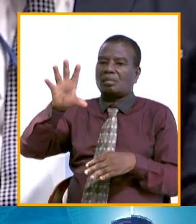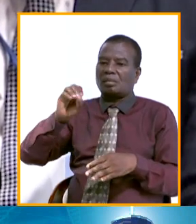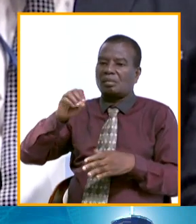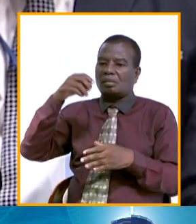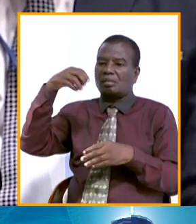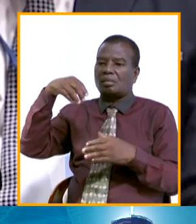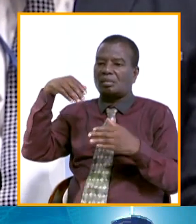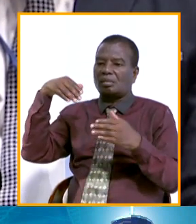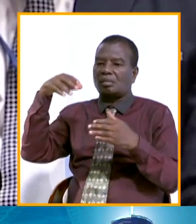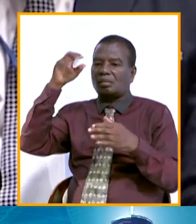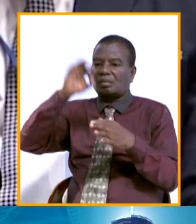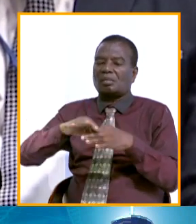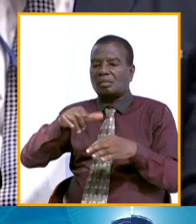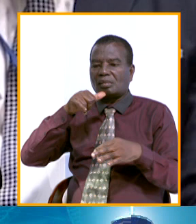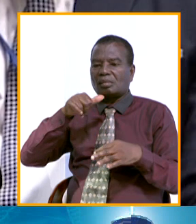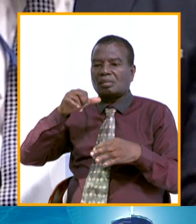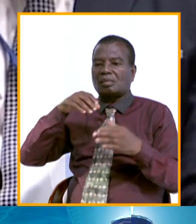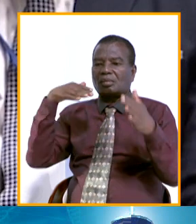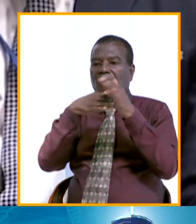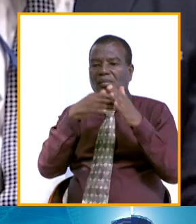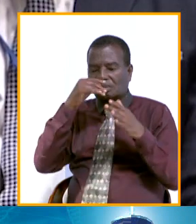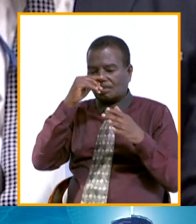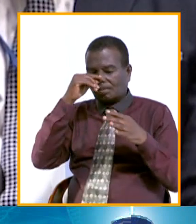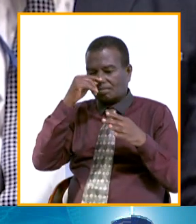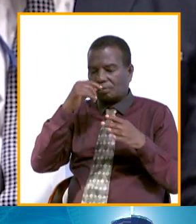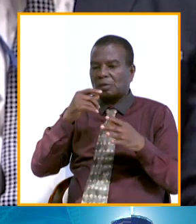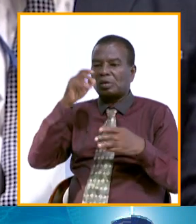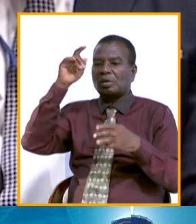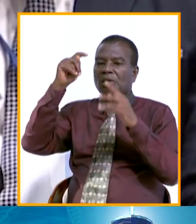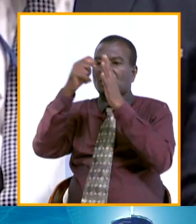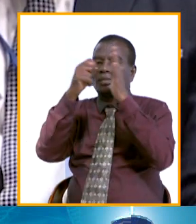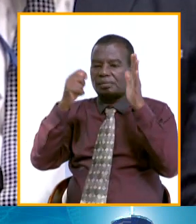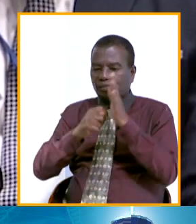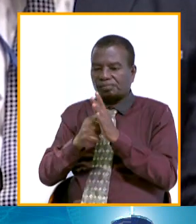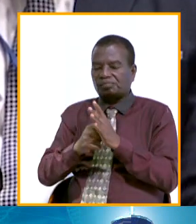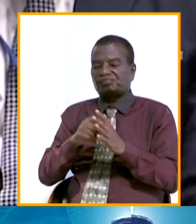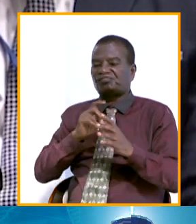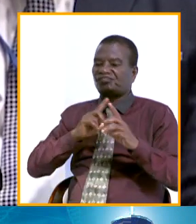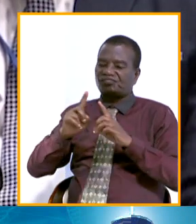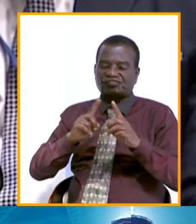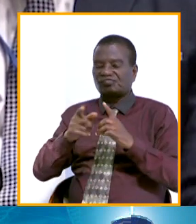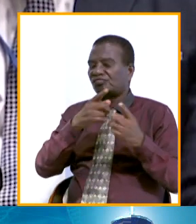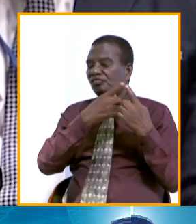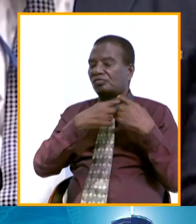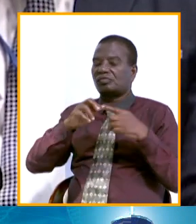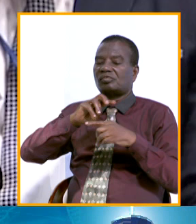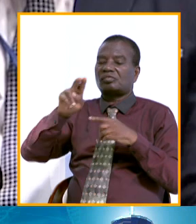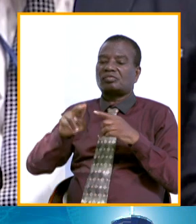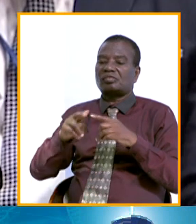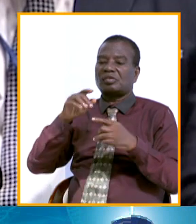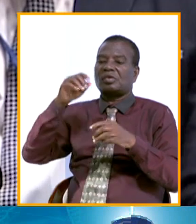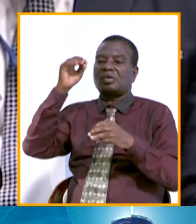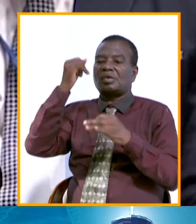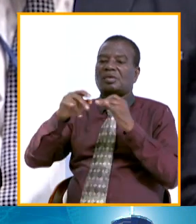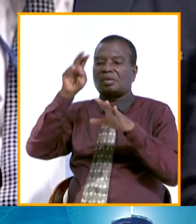nouvelle résolution hier jeudi. Le texte débattu depuis mercredi matin et finalement adopté exige une cessation immédiate